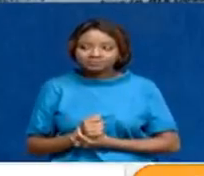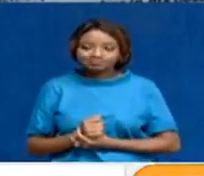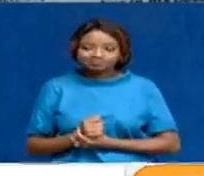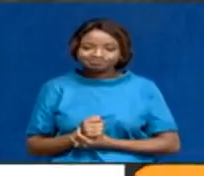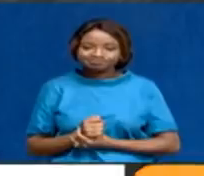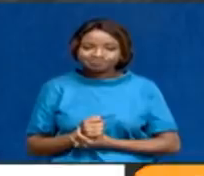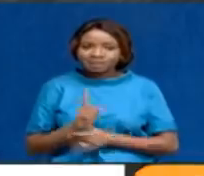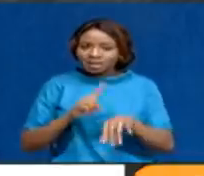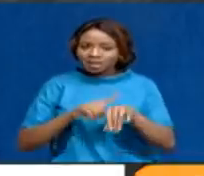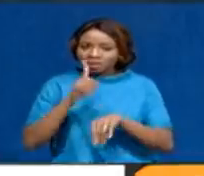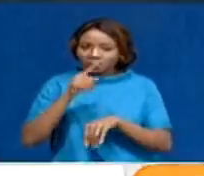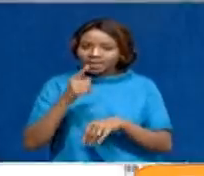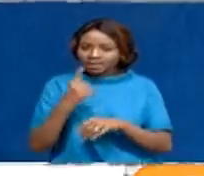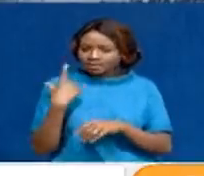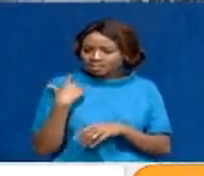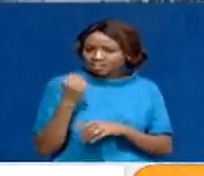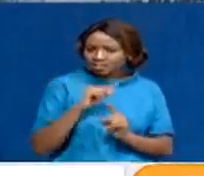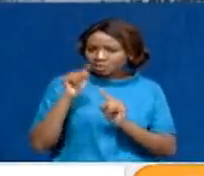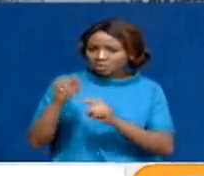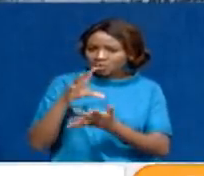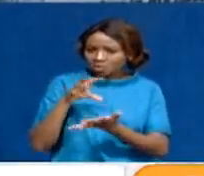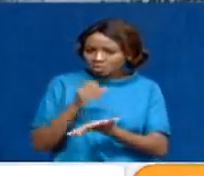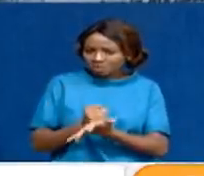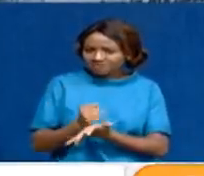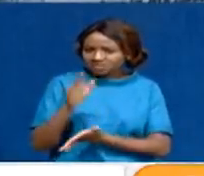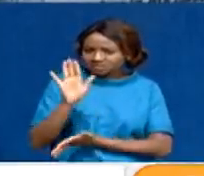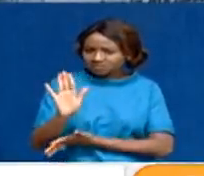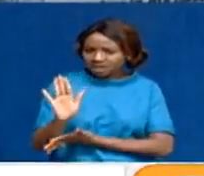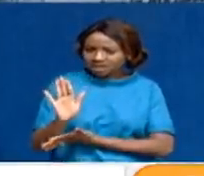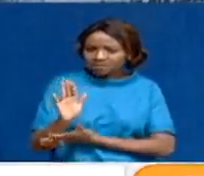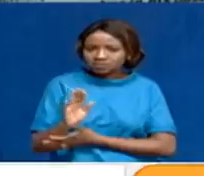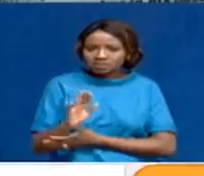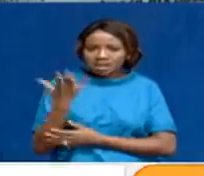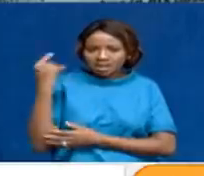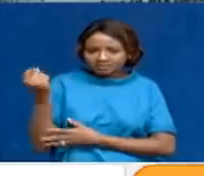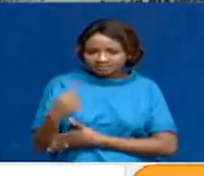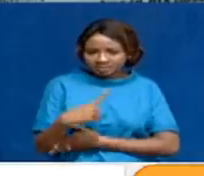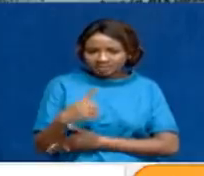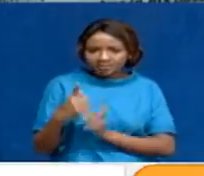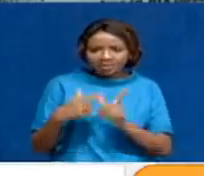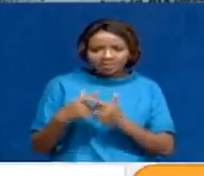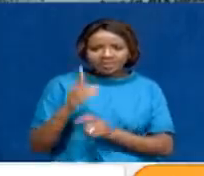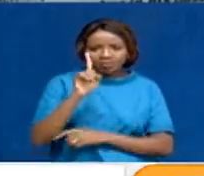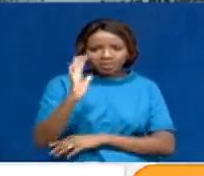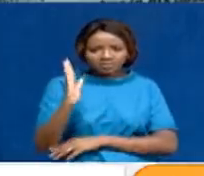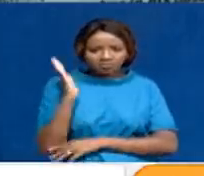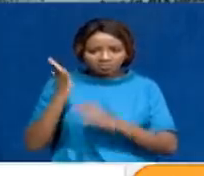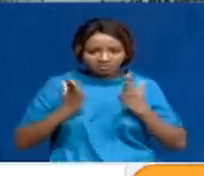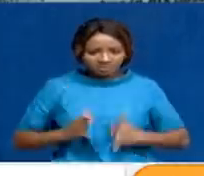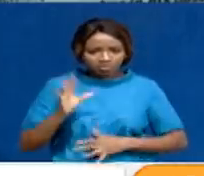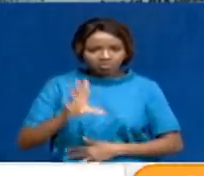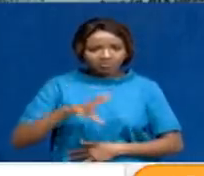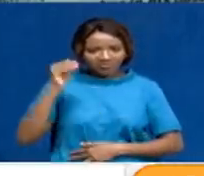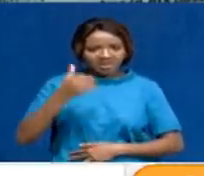zao zilianza wakati wa msako katika ofisi za Wanjigi za Kwacha Group mwezi jana, ambapo mlinzi mmoja alipatikana